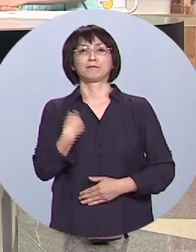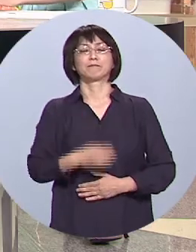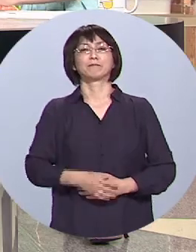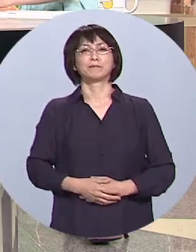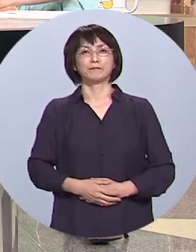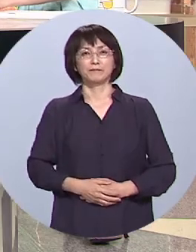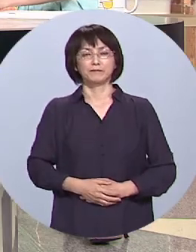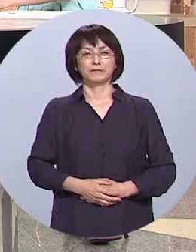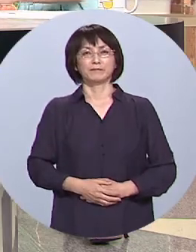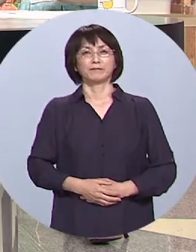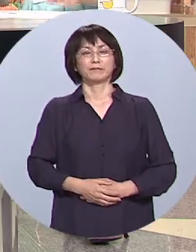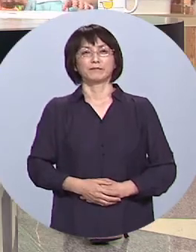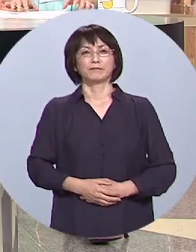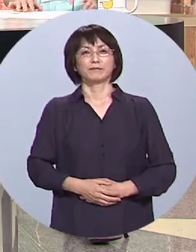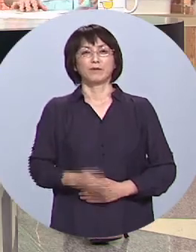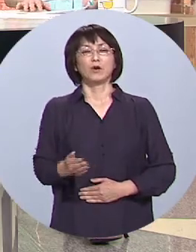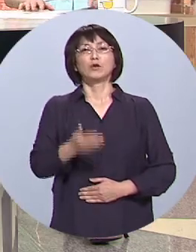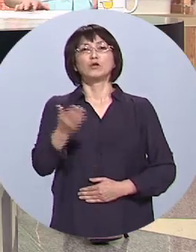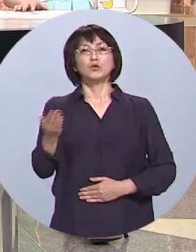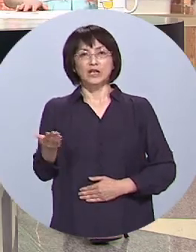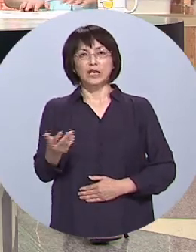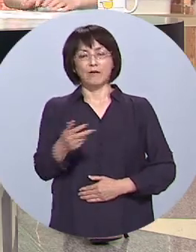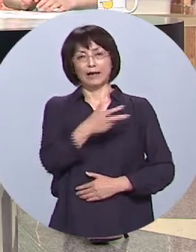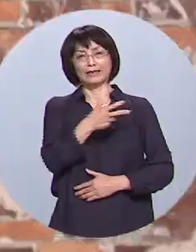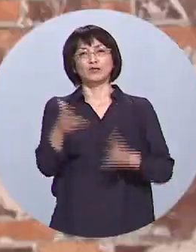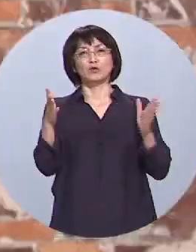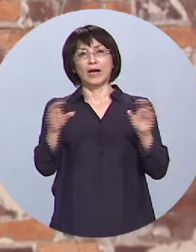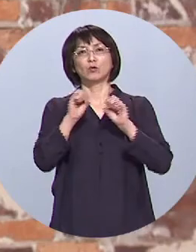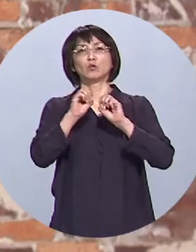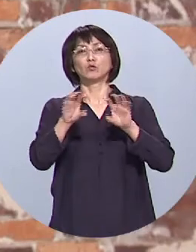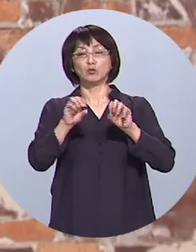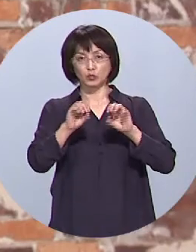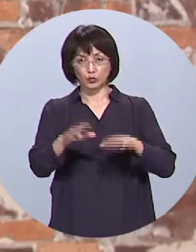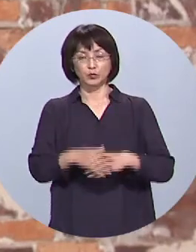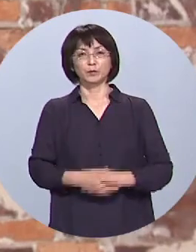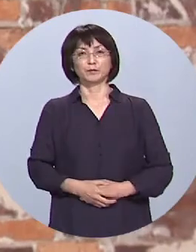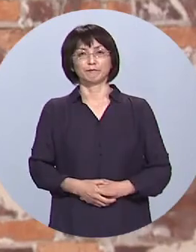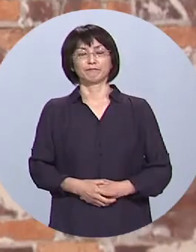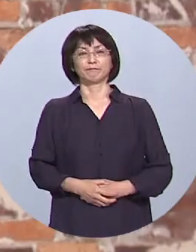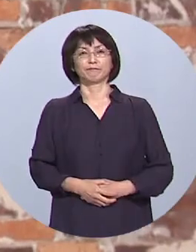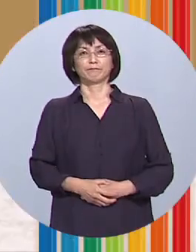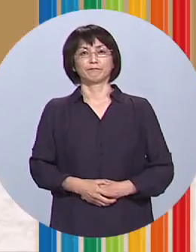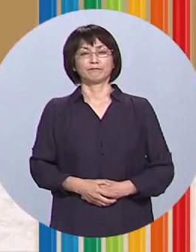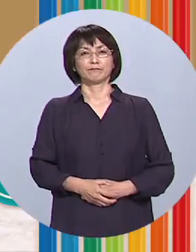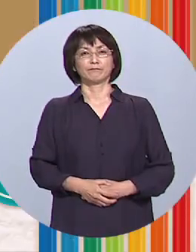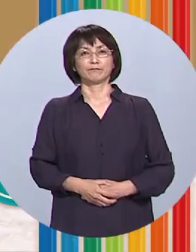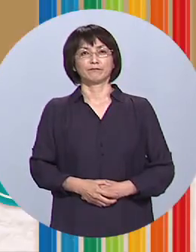ですね。続いてはウィークリーピックアップです。松井さんお願いします。 はい、お伝えします。